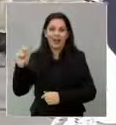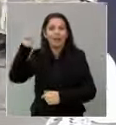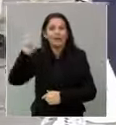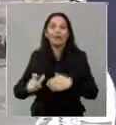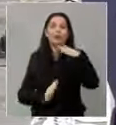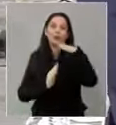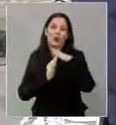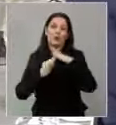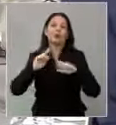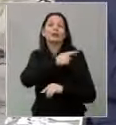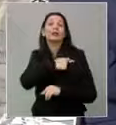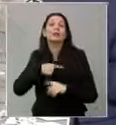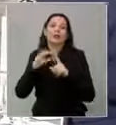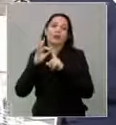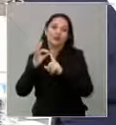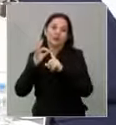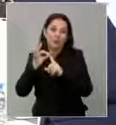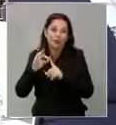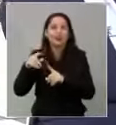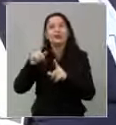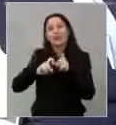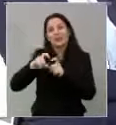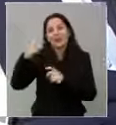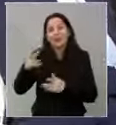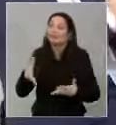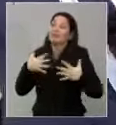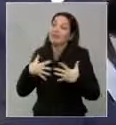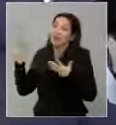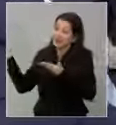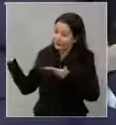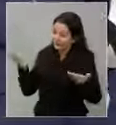Pfizer. Είναι μεγάλη μας η χαρά, κύριε Μπουρλά.